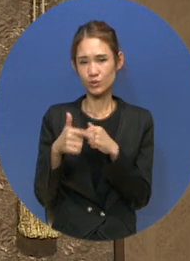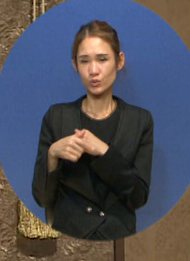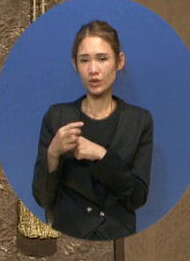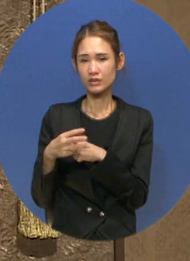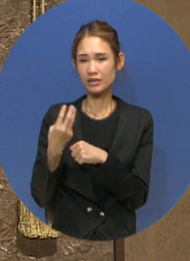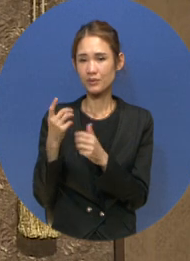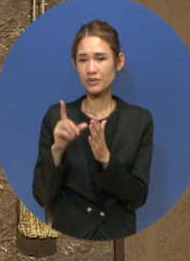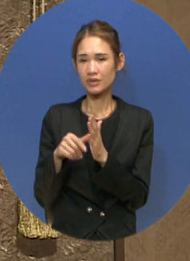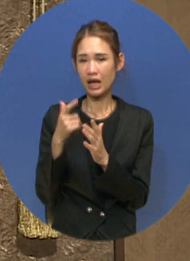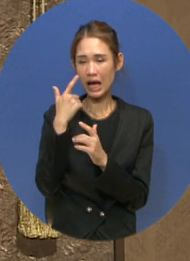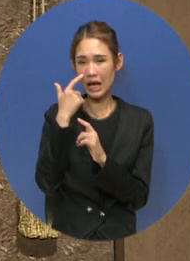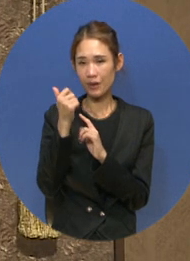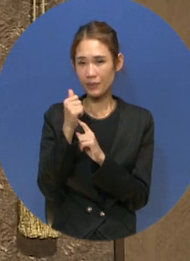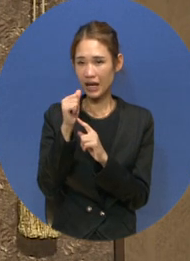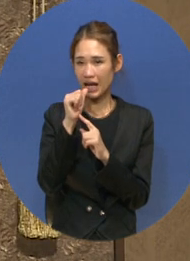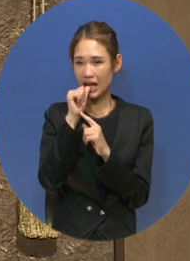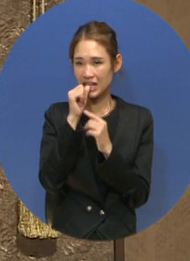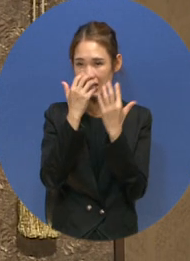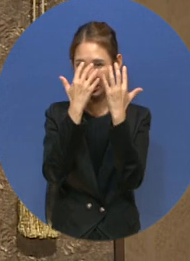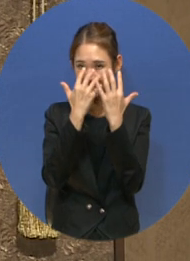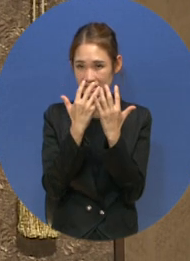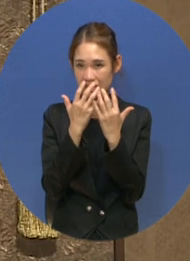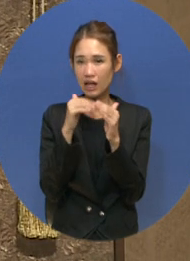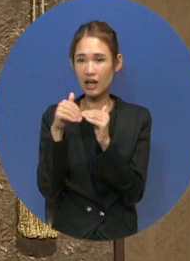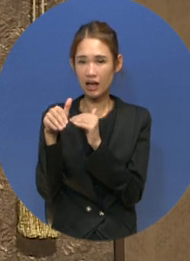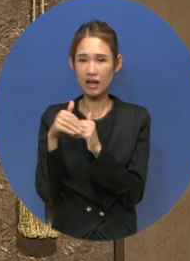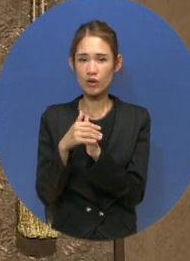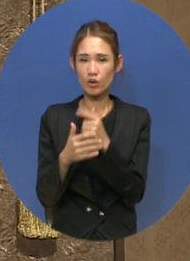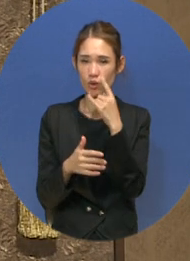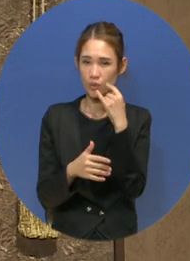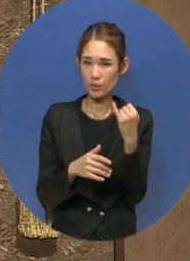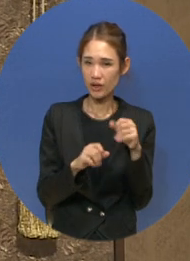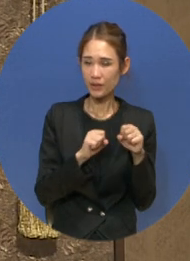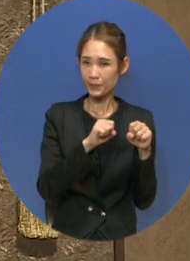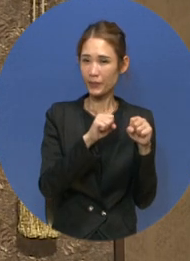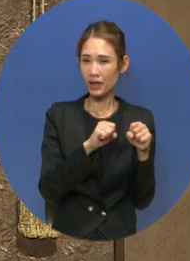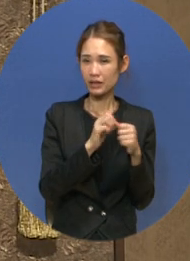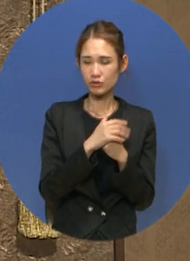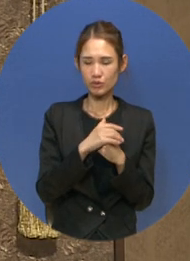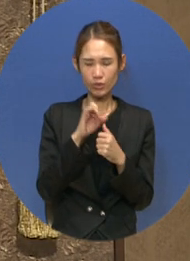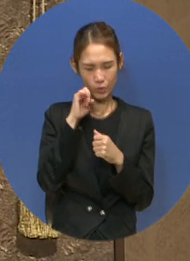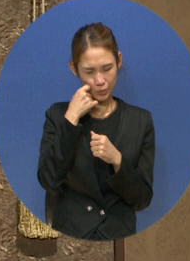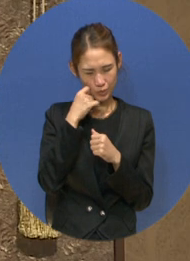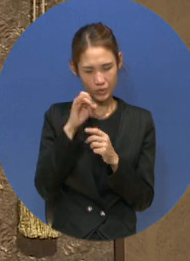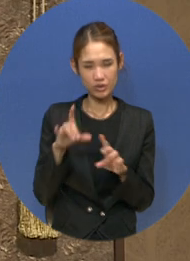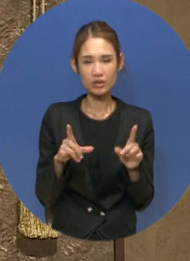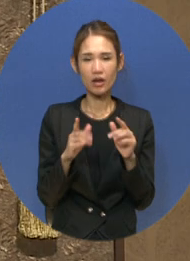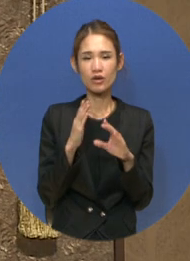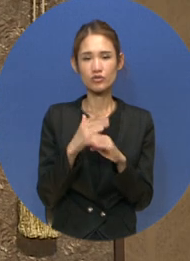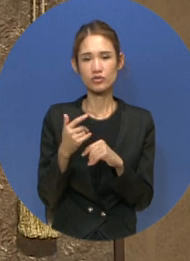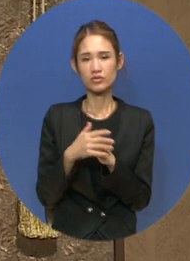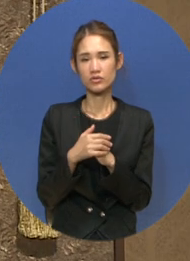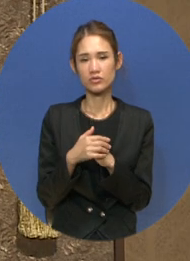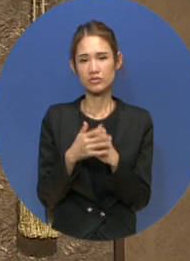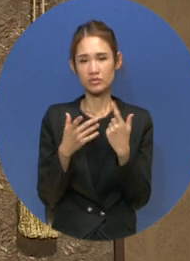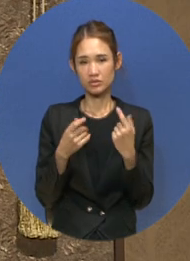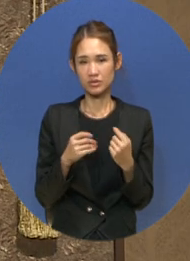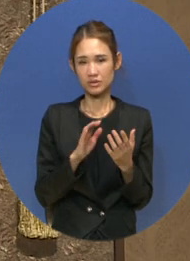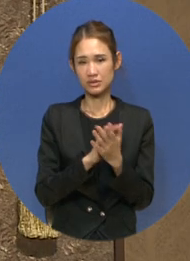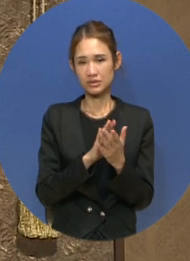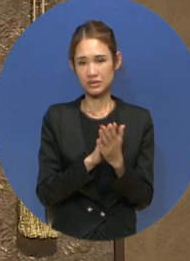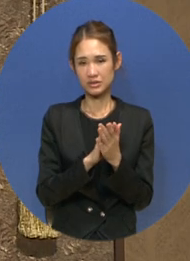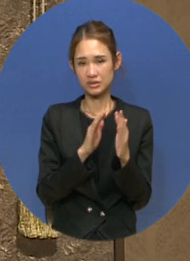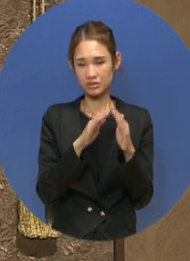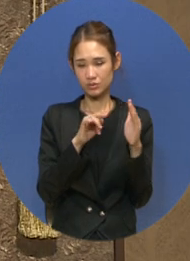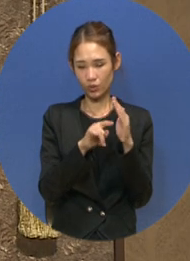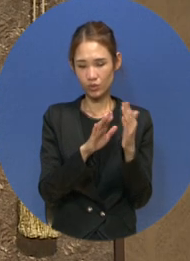때 아버지는 교도소에 가 있고 어머니가 파출부로 어렵게 살아가고 있었는데 아마 같은 친구 집에 이제 놀러